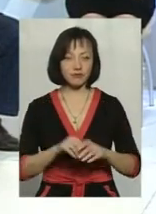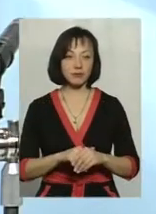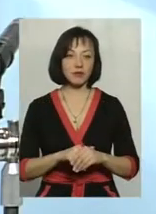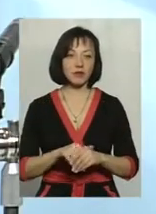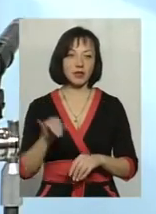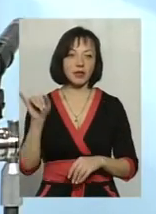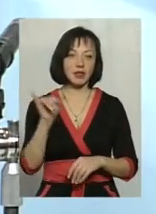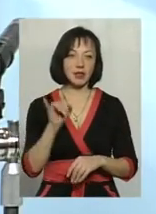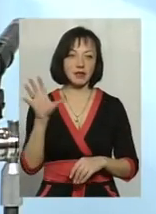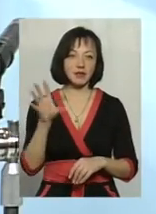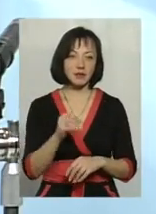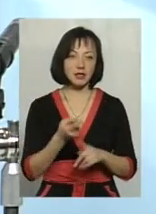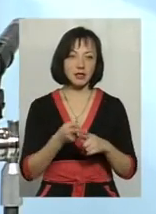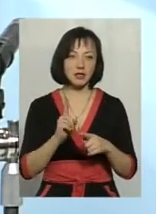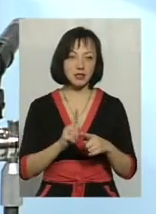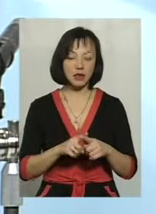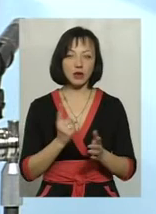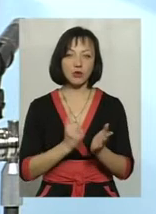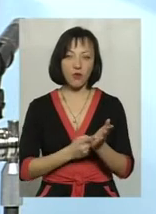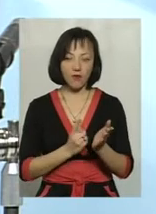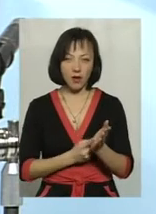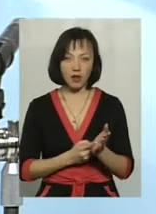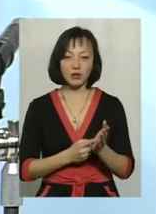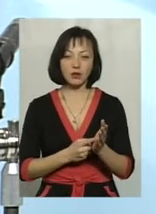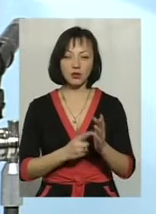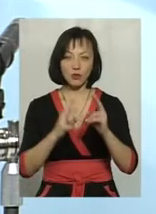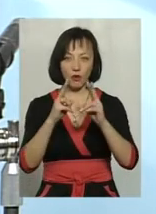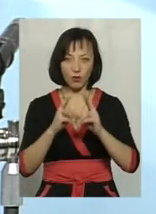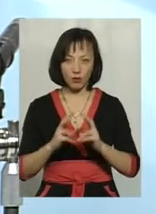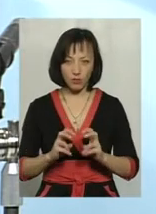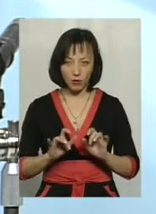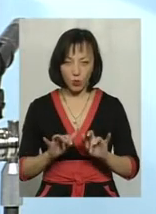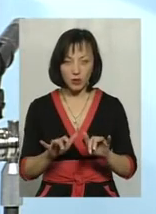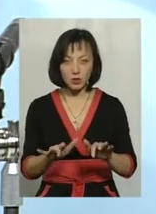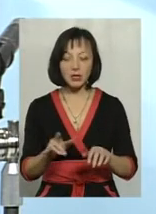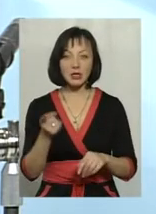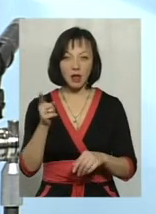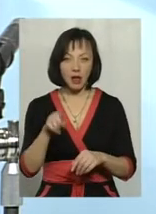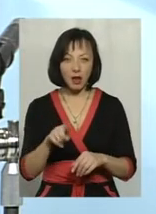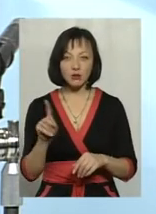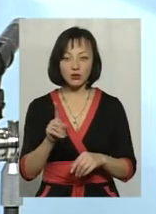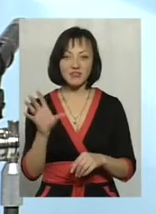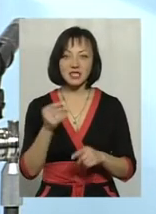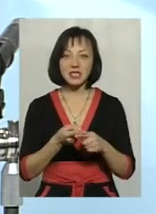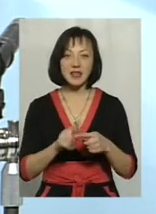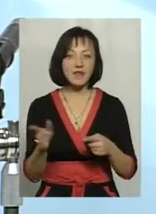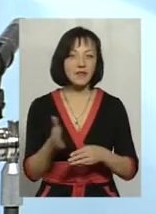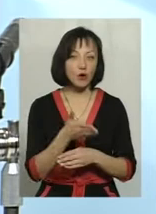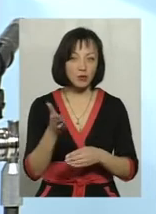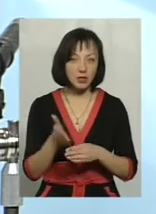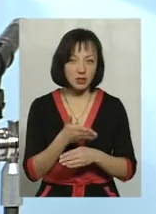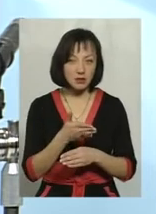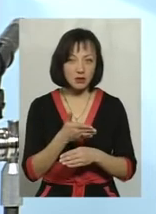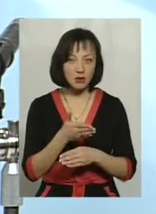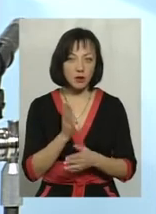відповідно, все це доведено в ході розслідування. Те, що якраз все це виробництво,